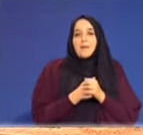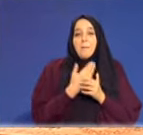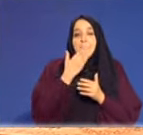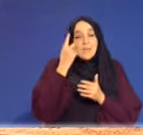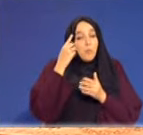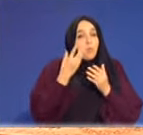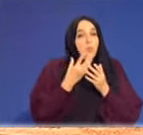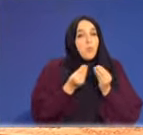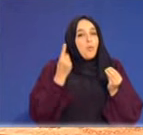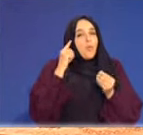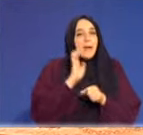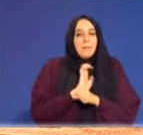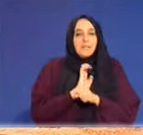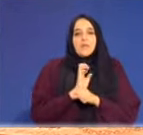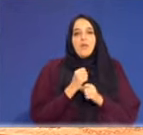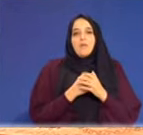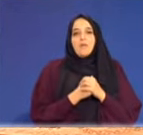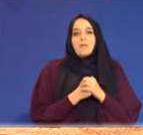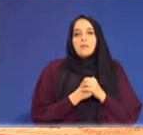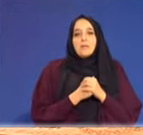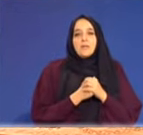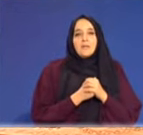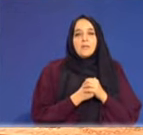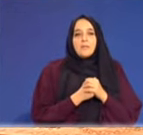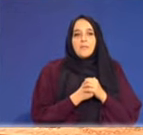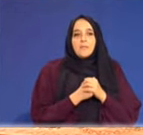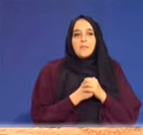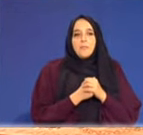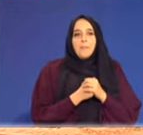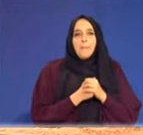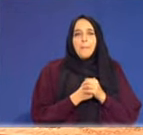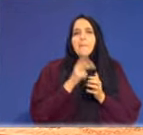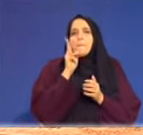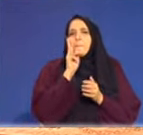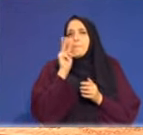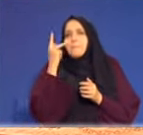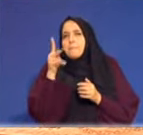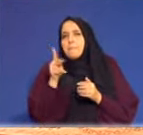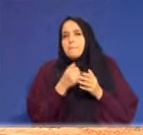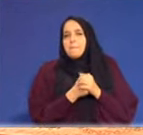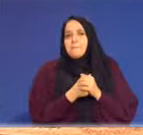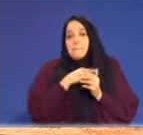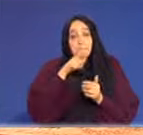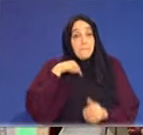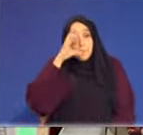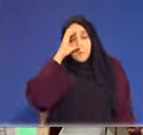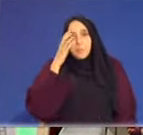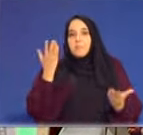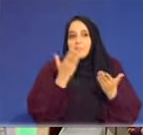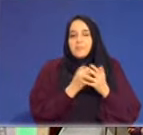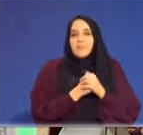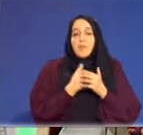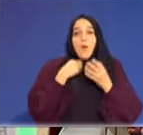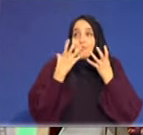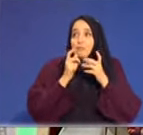لكم على الحصة القيمة. العفو، نحن في الخدمة. مشكلتك ولا قضيتك سمرة نحن نستمع إليك. حبيت نهضر